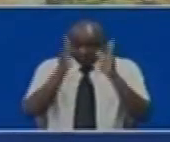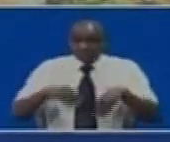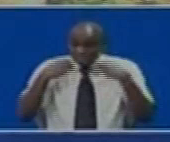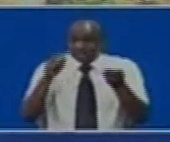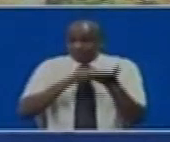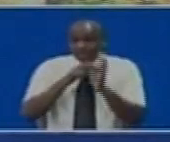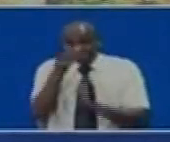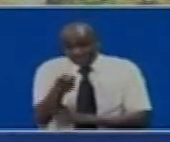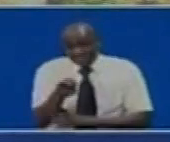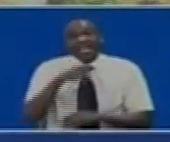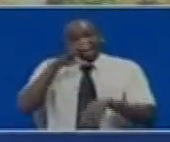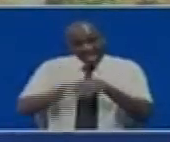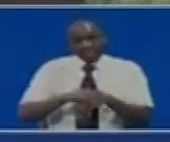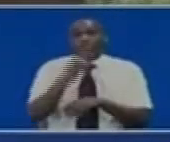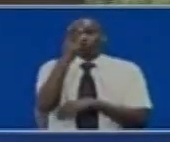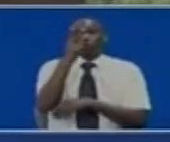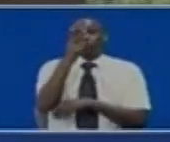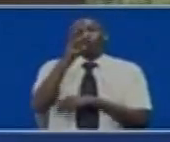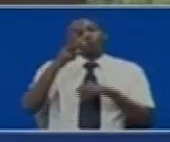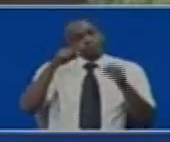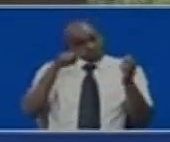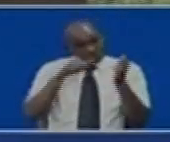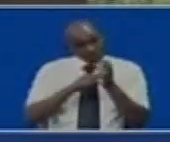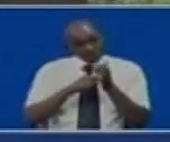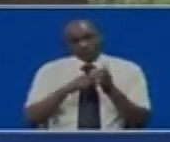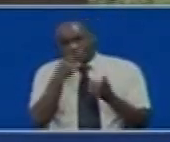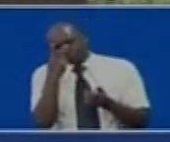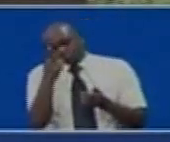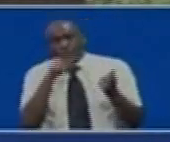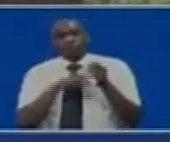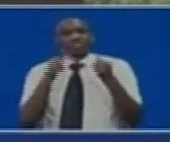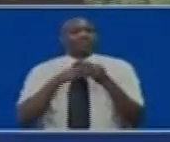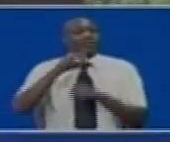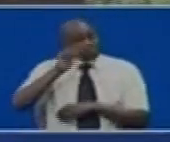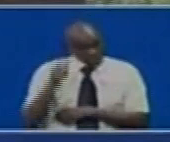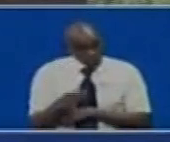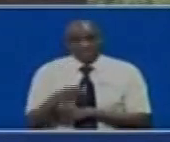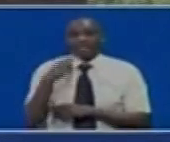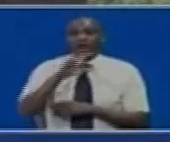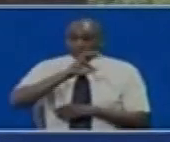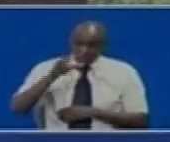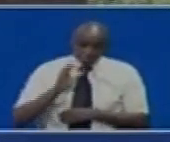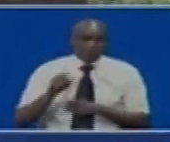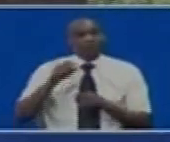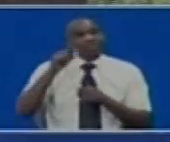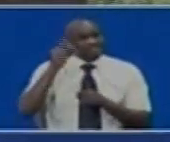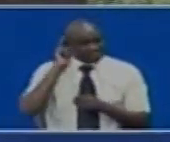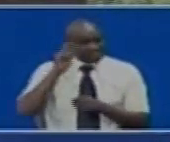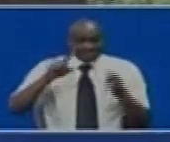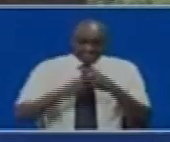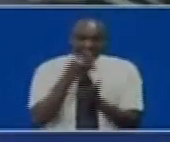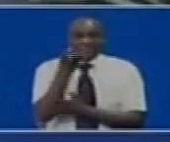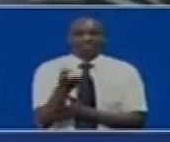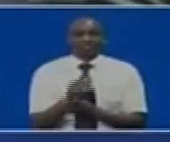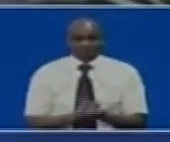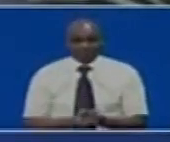hiyo alipokea shilingi milioni 2,079,000 na kaunti ya Kisii ikasitisha shughuli za ujenzi kwa kisingizio cha utendakazi